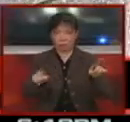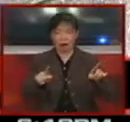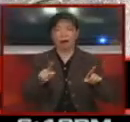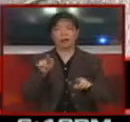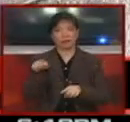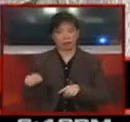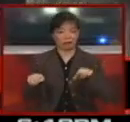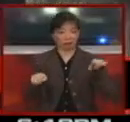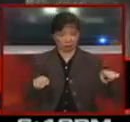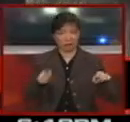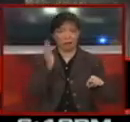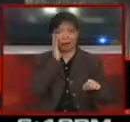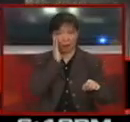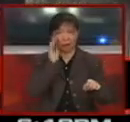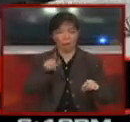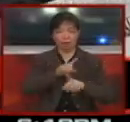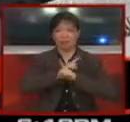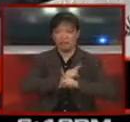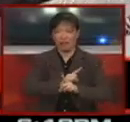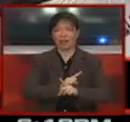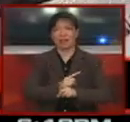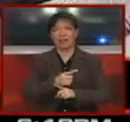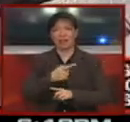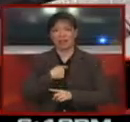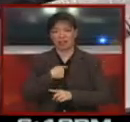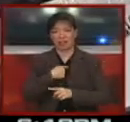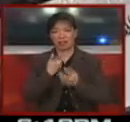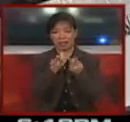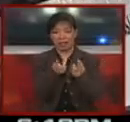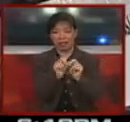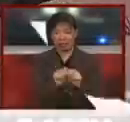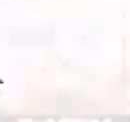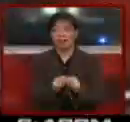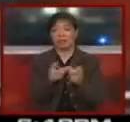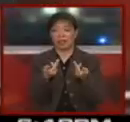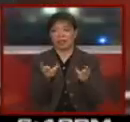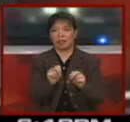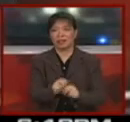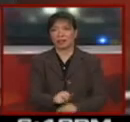kumpanya na depensahan ang kanilang posisyon. Fritzy Cabial, News 5.